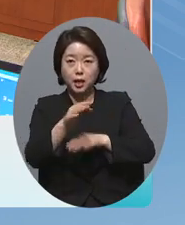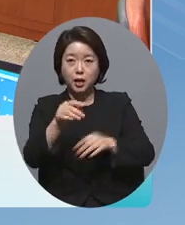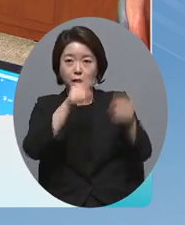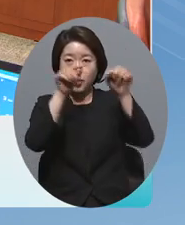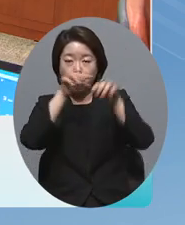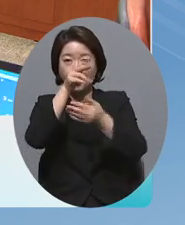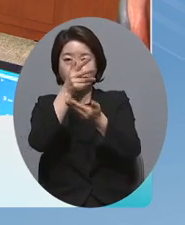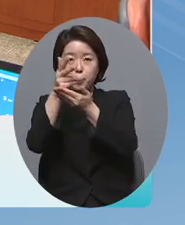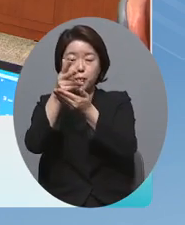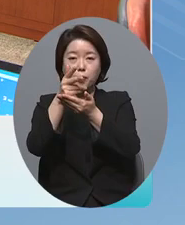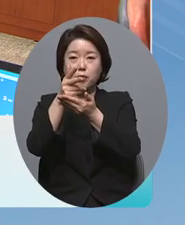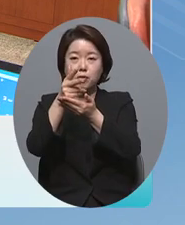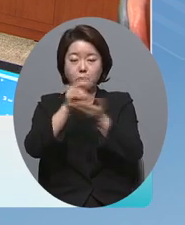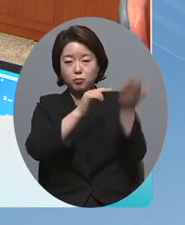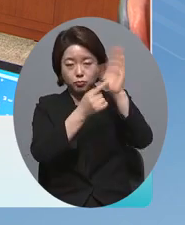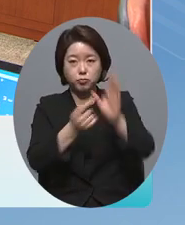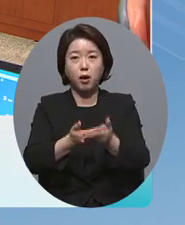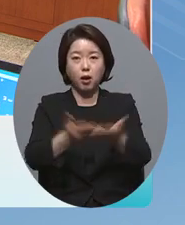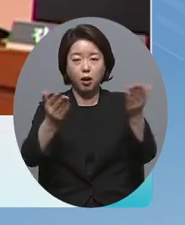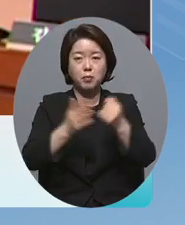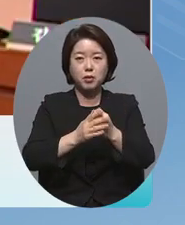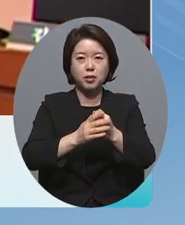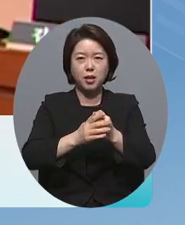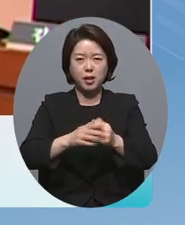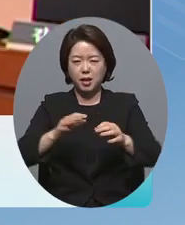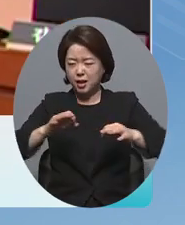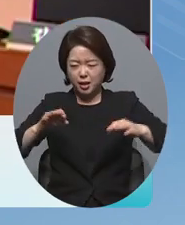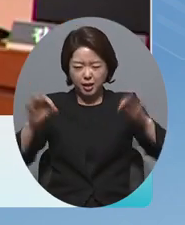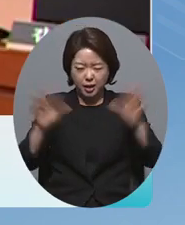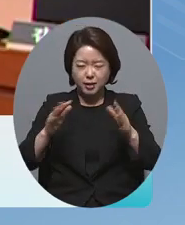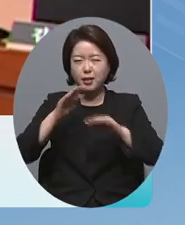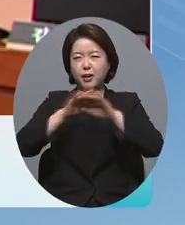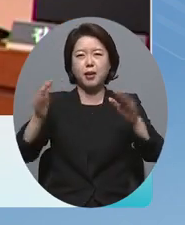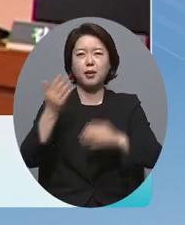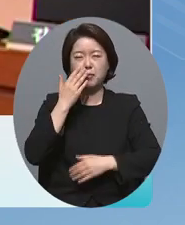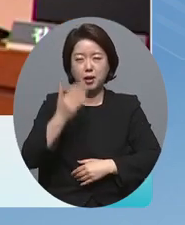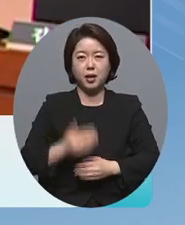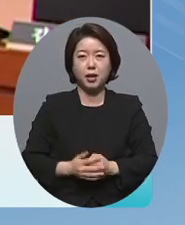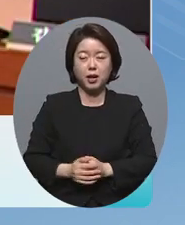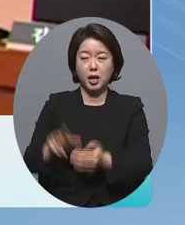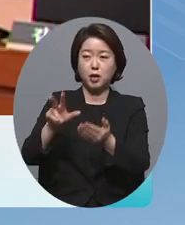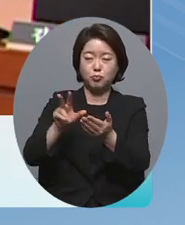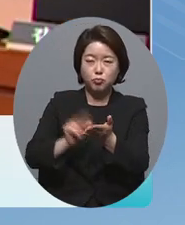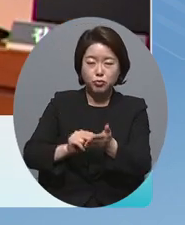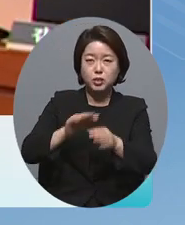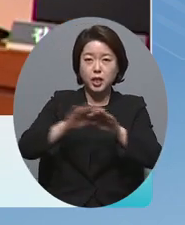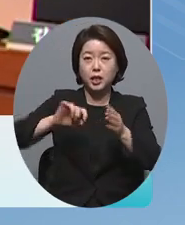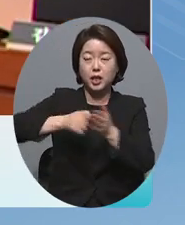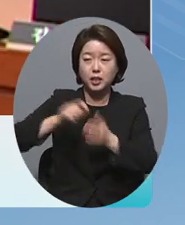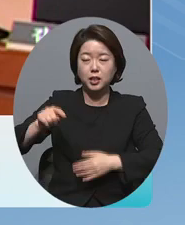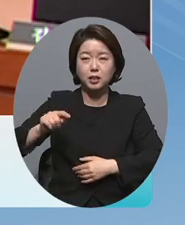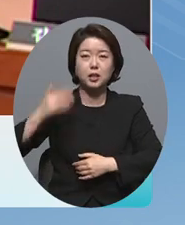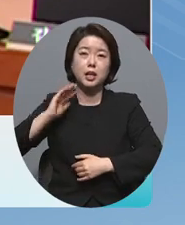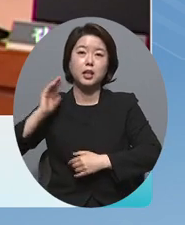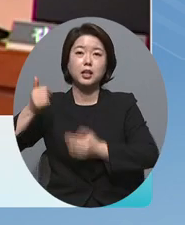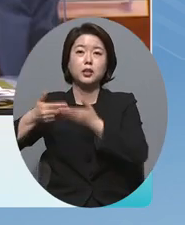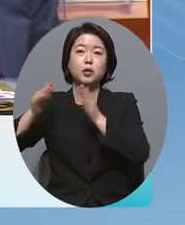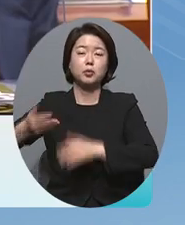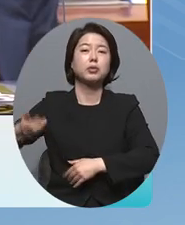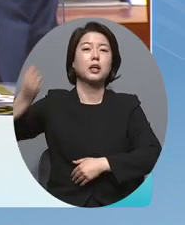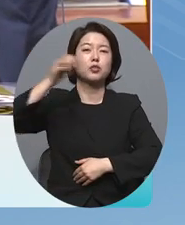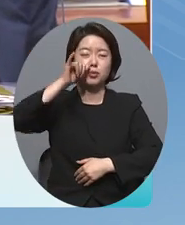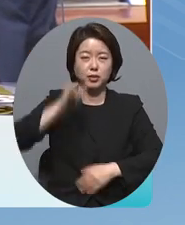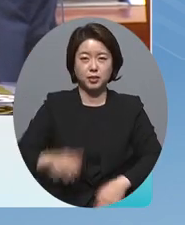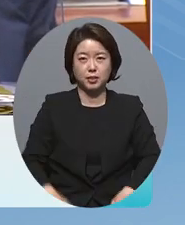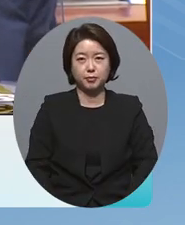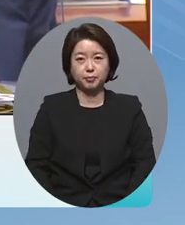것들을 공개하면 저는 일거에 해소될 수 있다라고 생각해요. 그래서 문제 해결의 키는 대통령실에서 쥐고 있는 것이다라고